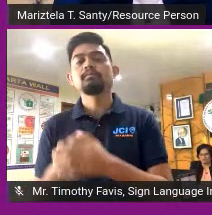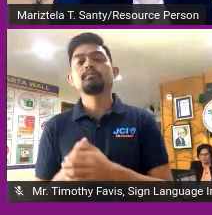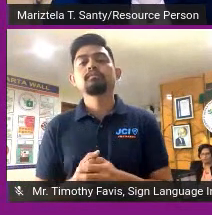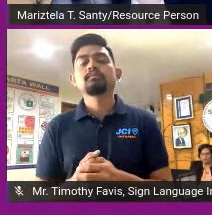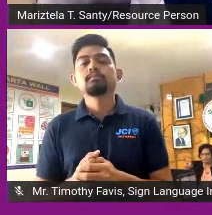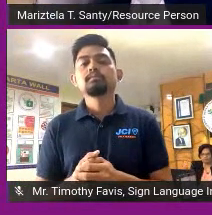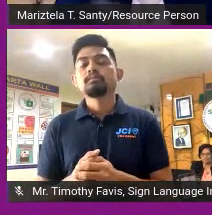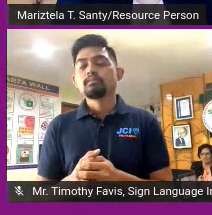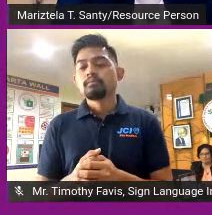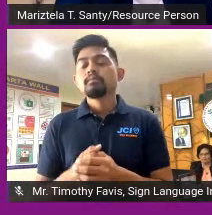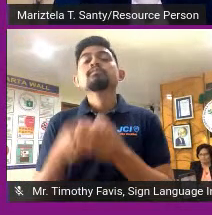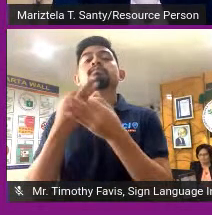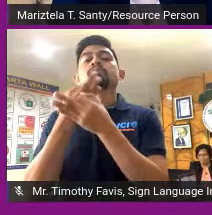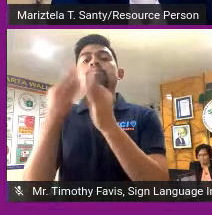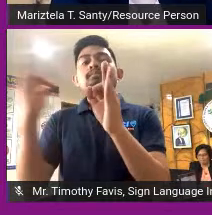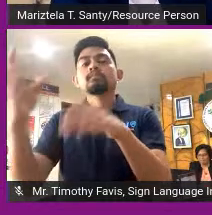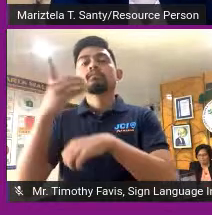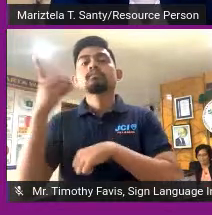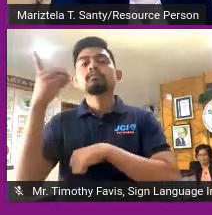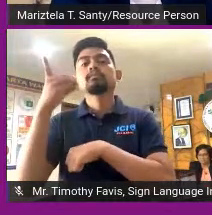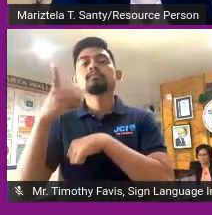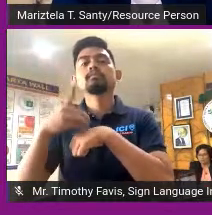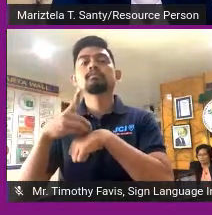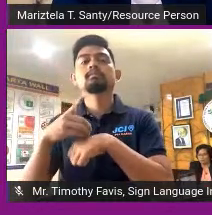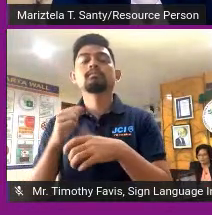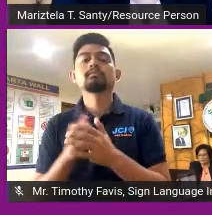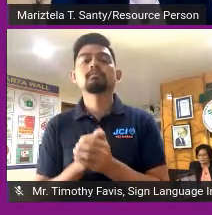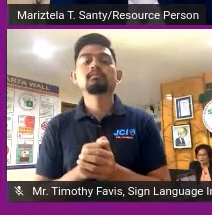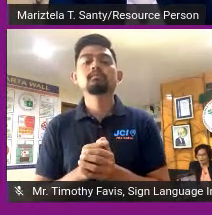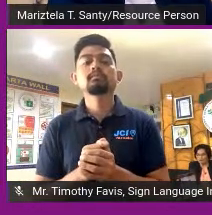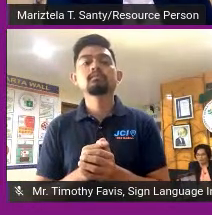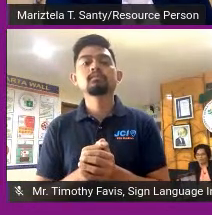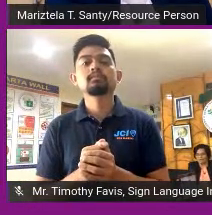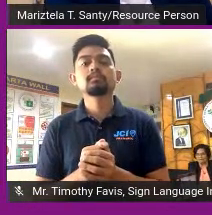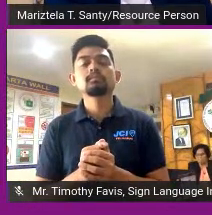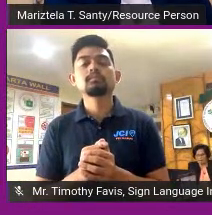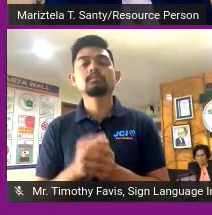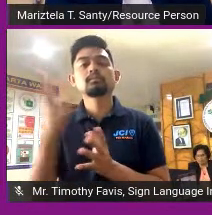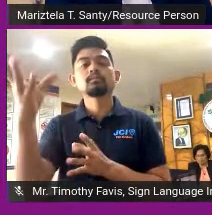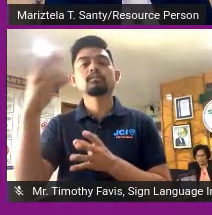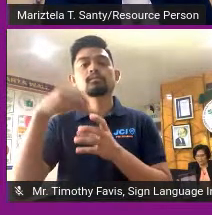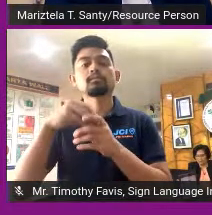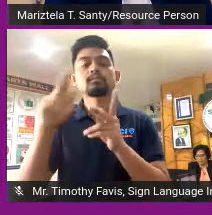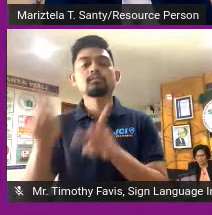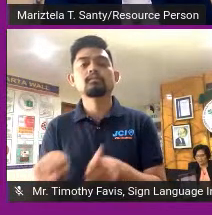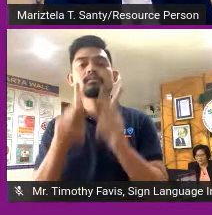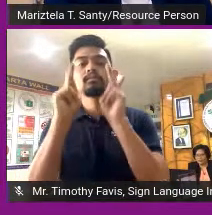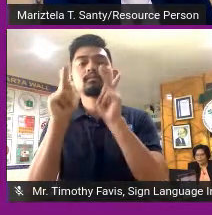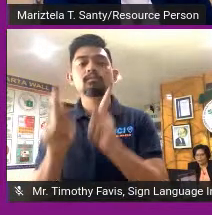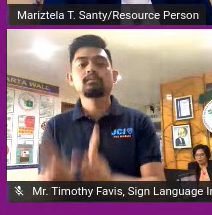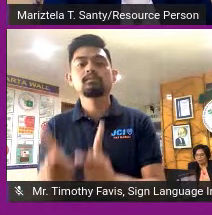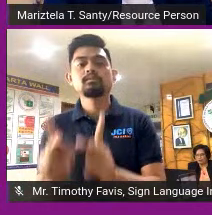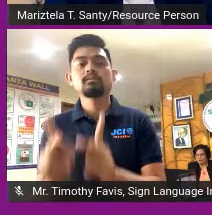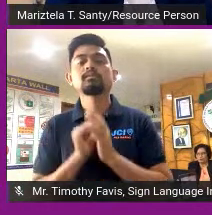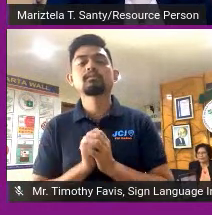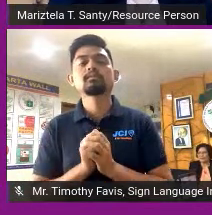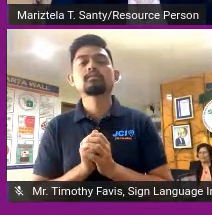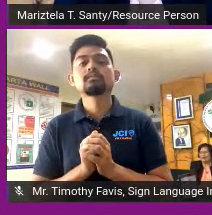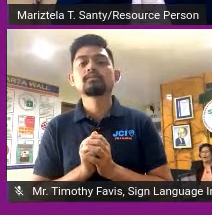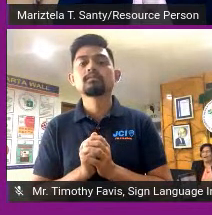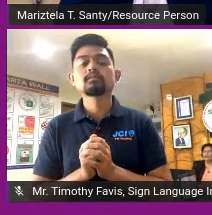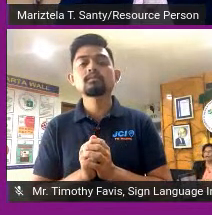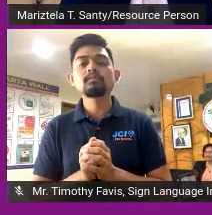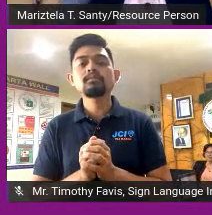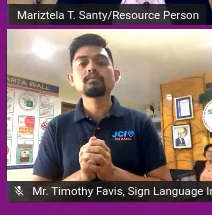katalingkasan, or we have freedom. And so we are, it is coupled by power. So